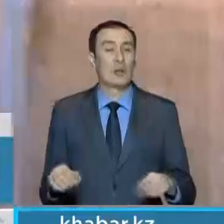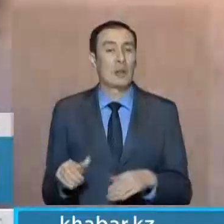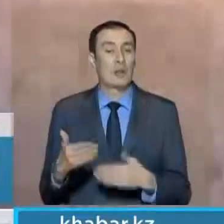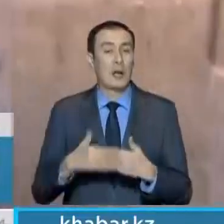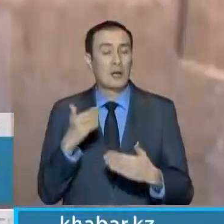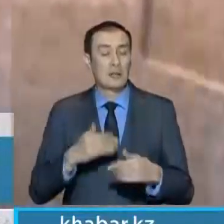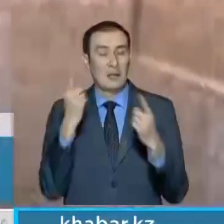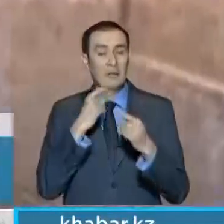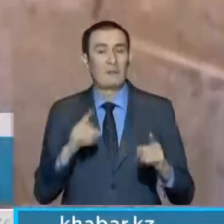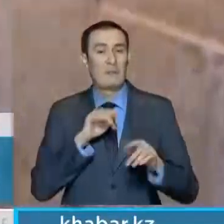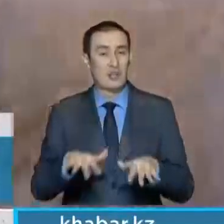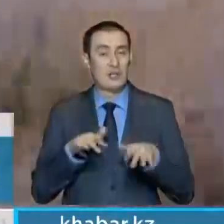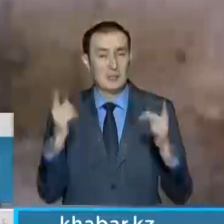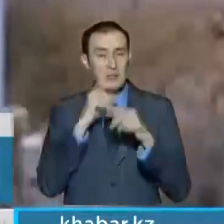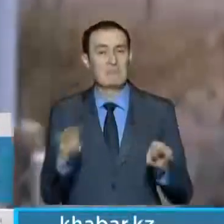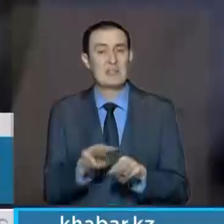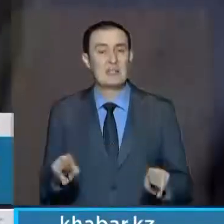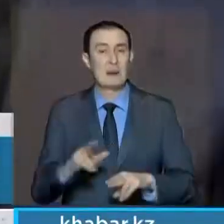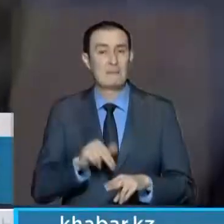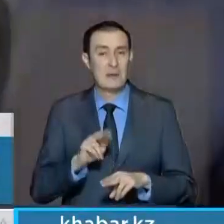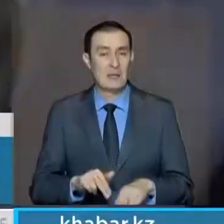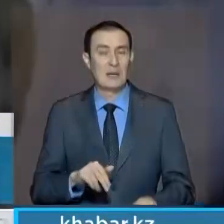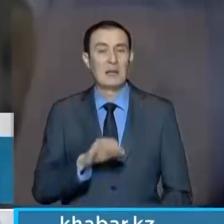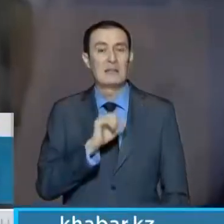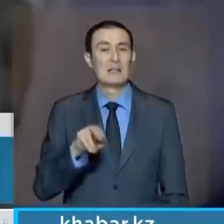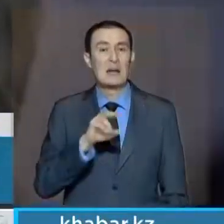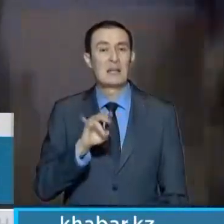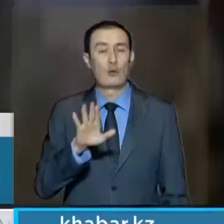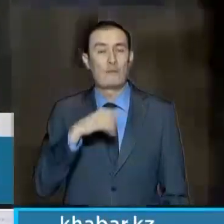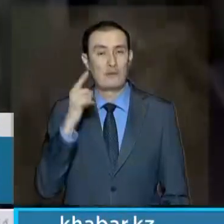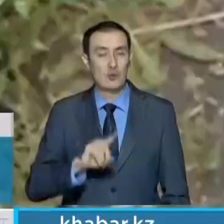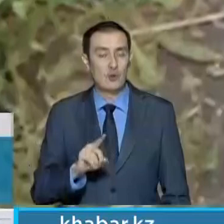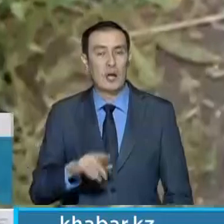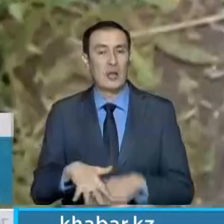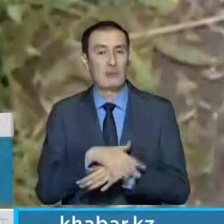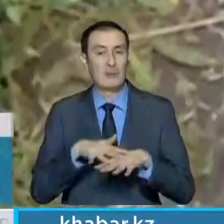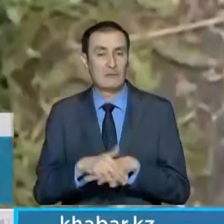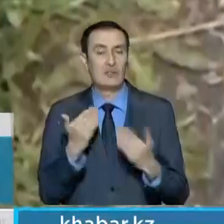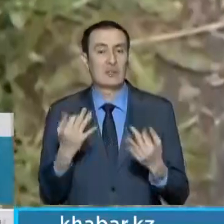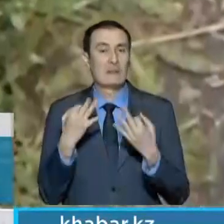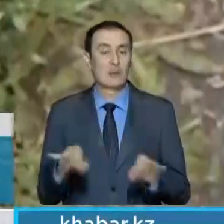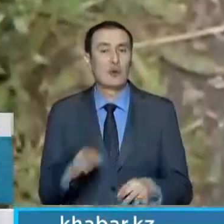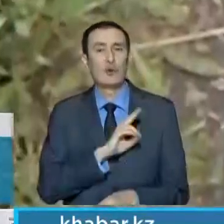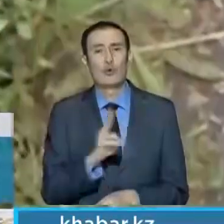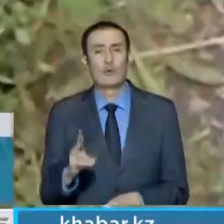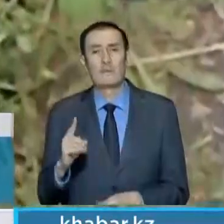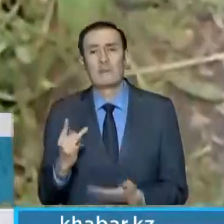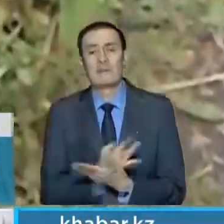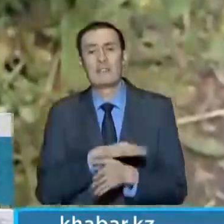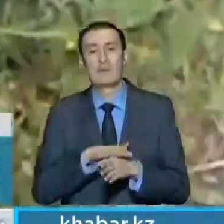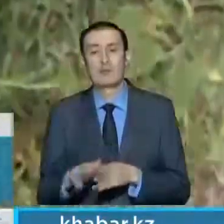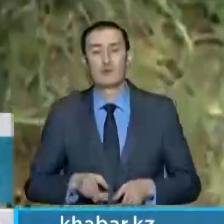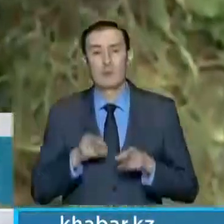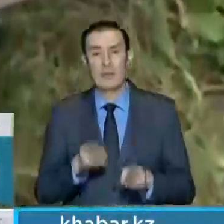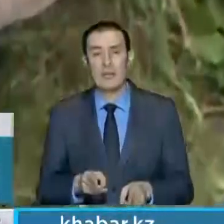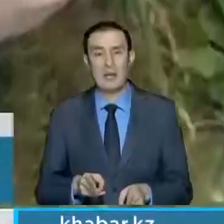этом на заседании Мажилиса сообщил министр внутренних дел. Ержан Саденов отметил, от общественности освободят тех, кто впервые совершил